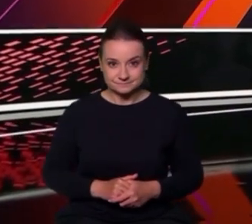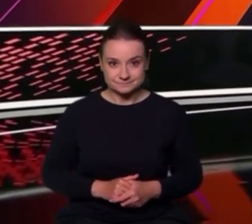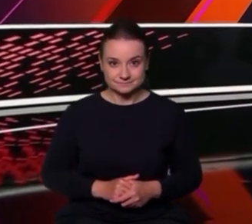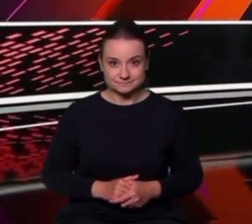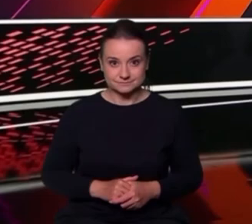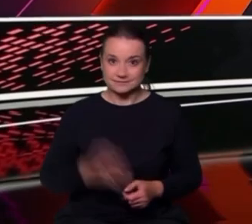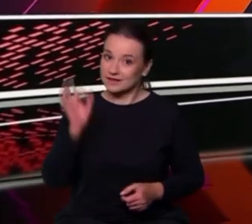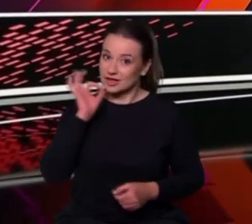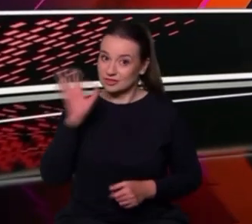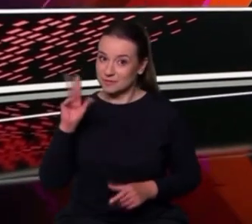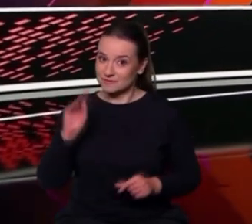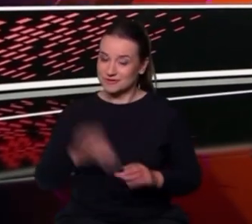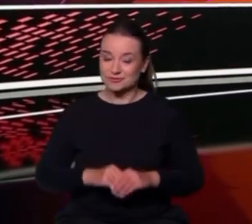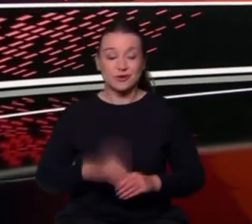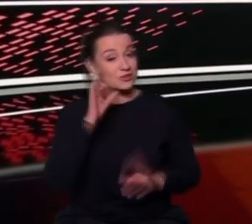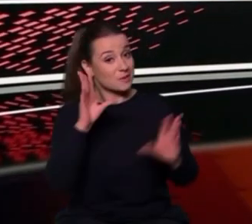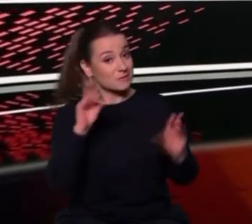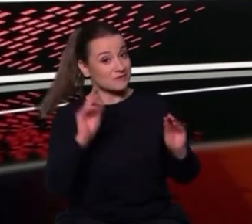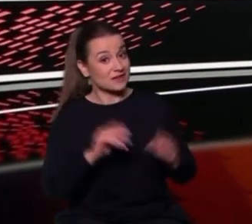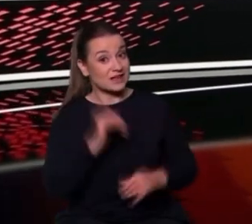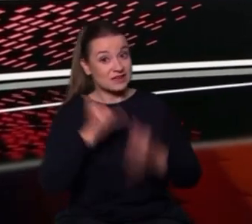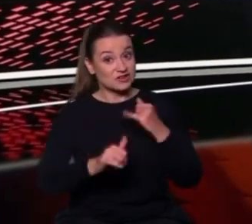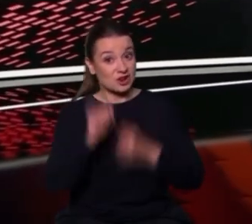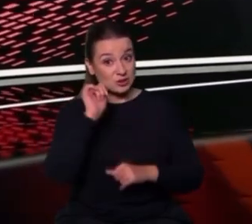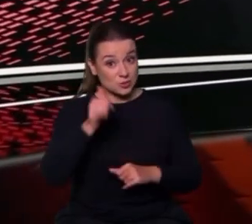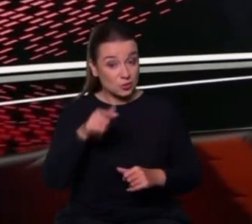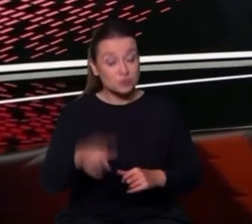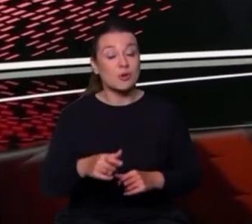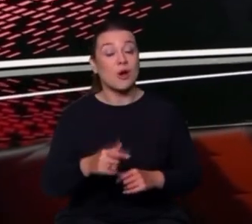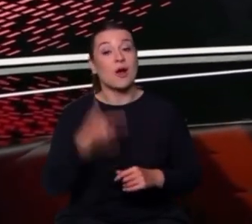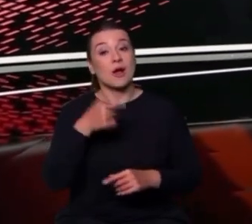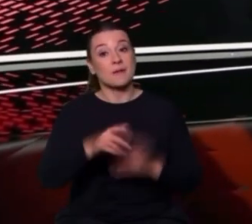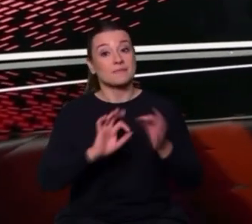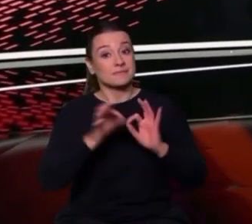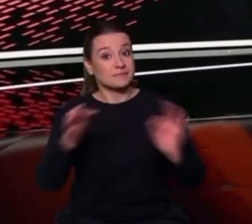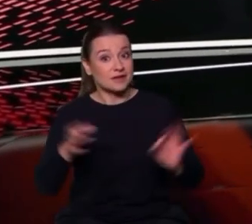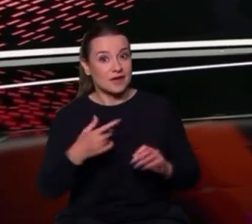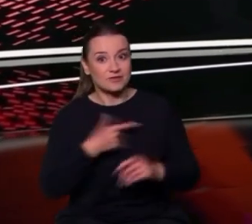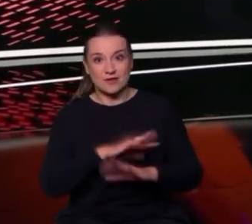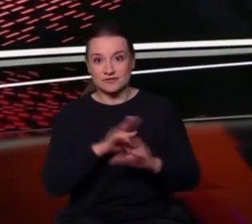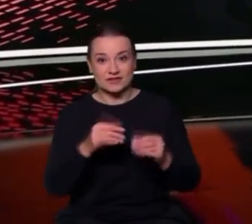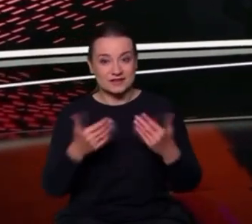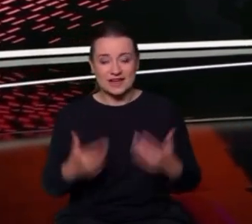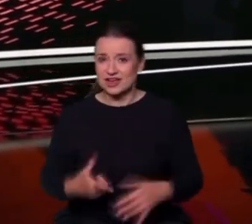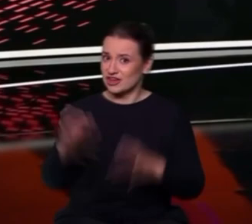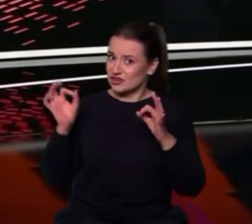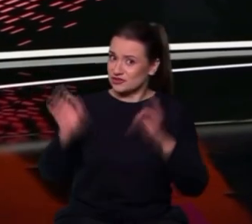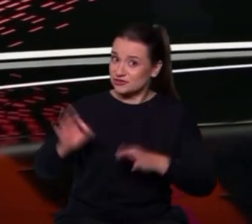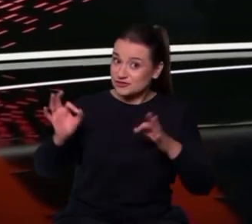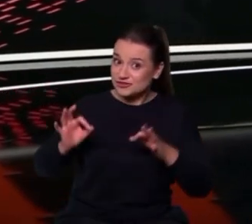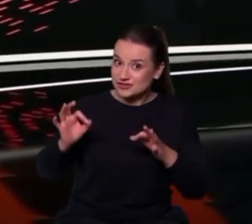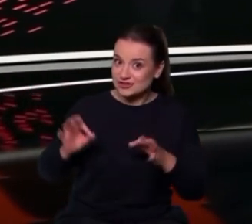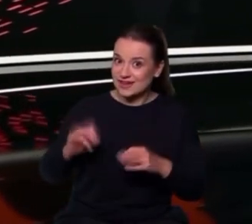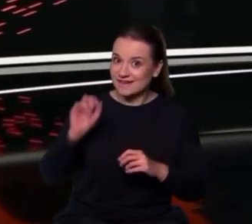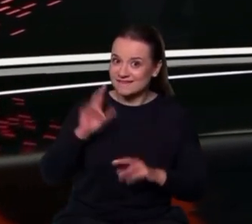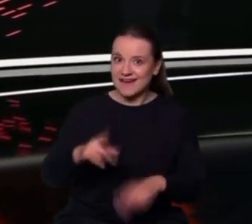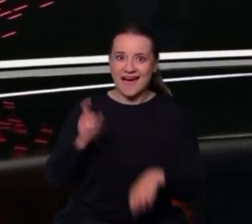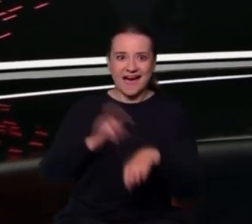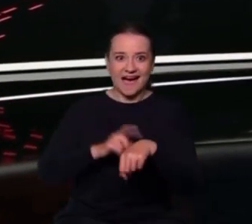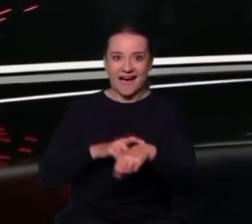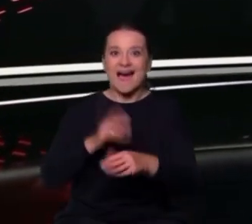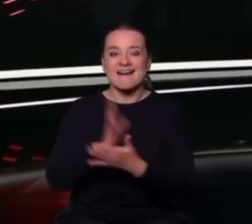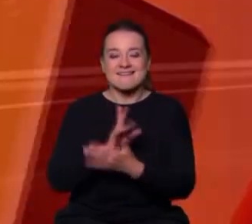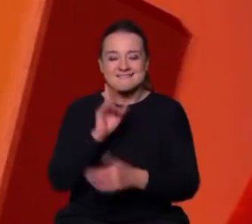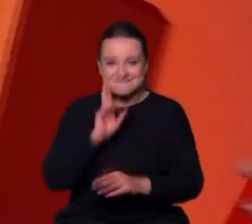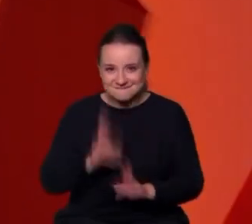Dobry wieczór, Olu. Dobry wieczór. Skoro igrzyska jutro startują, to przyda się nam wszystkim. W zasadzie to dzisiaj startują, jak tak patrzę na ceremonię otwarcia. Tak. A no tak, faktycznie jest 6 po